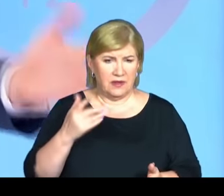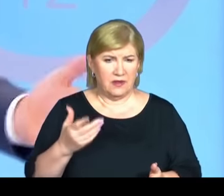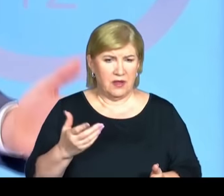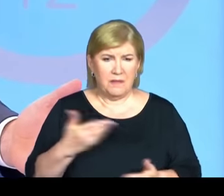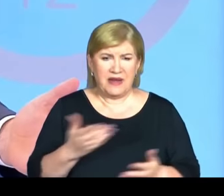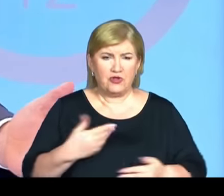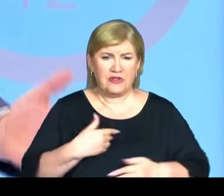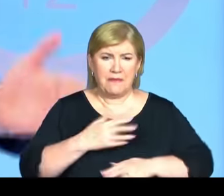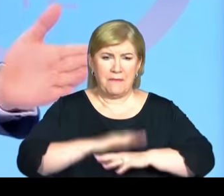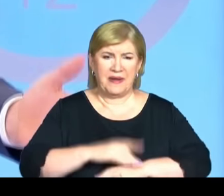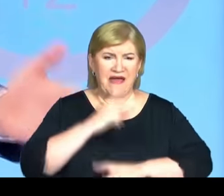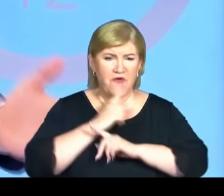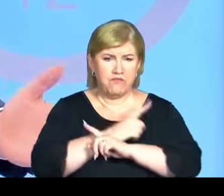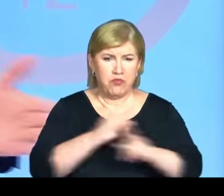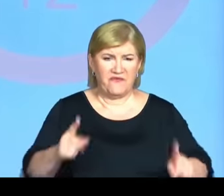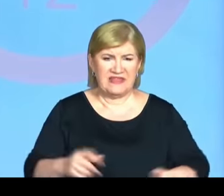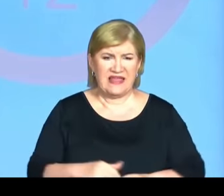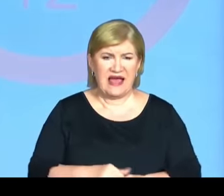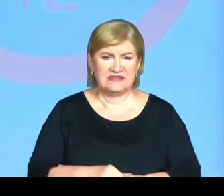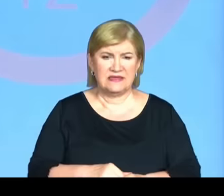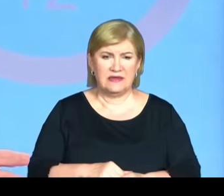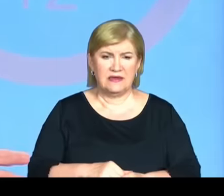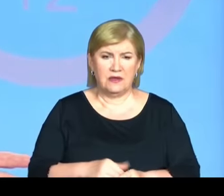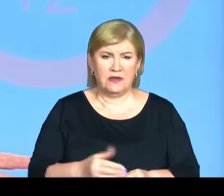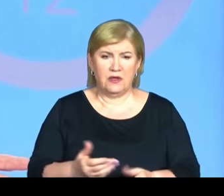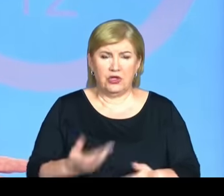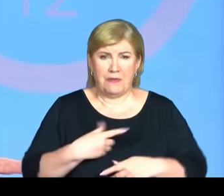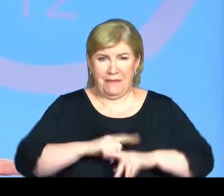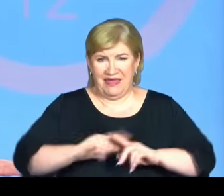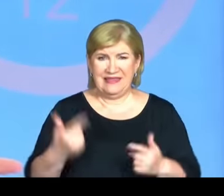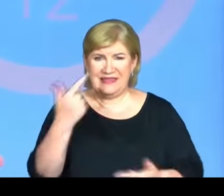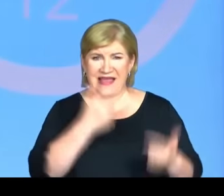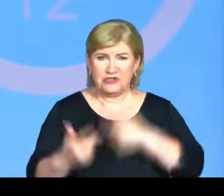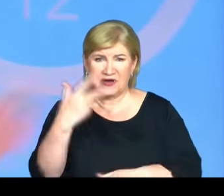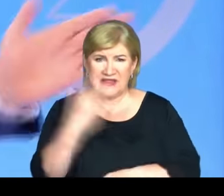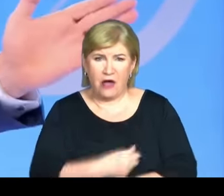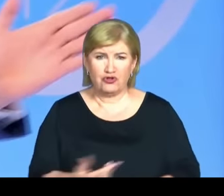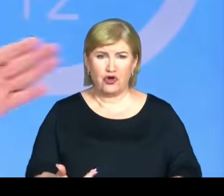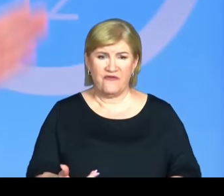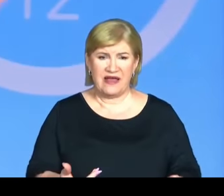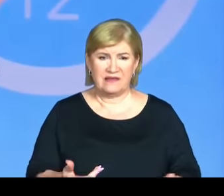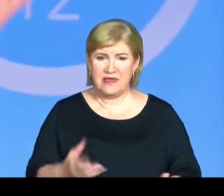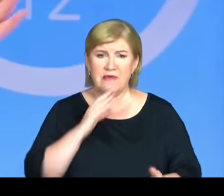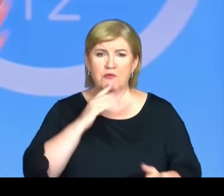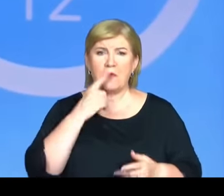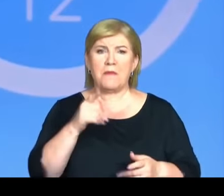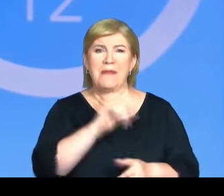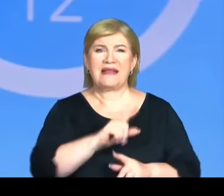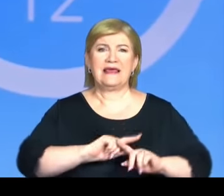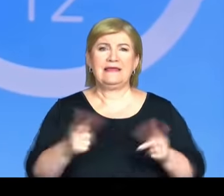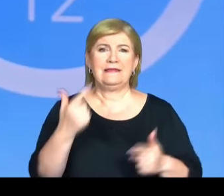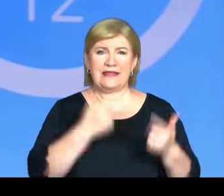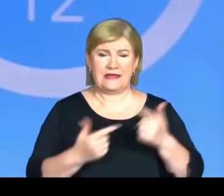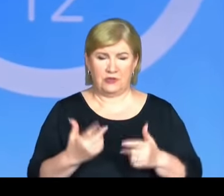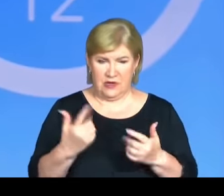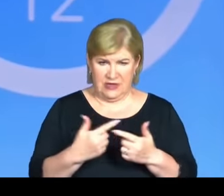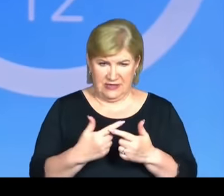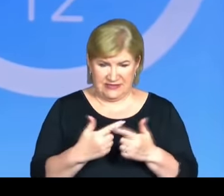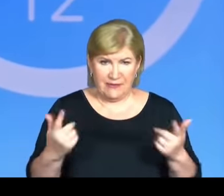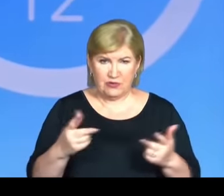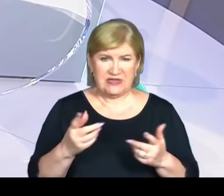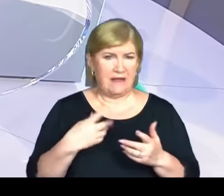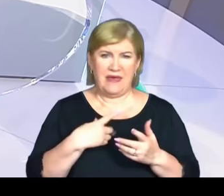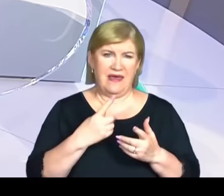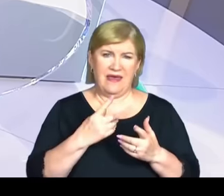nemám právo povedať, že mám iný názor na očkovanie? Dobre, poďme ďalej. Povedať, že máte iný názor, čo škodíte. Samozrejme, nedohodneme